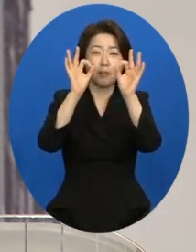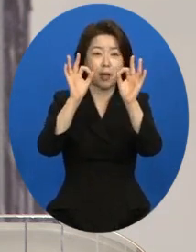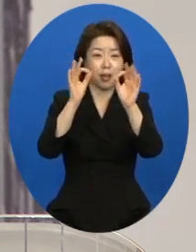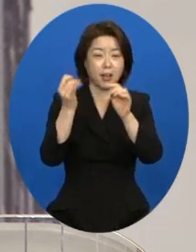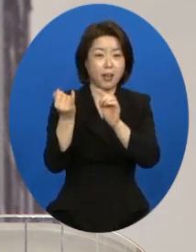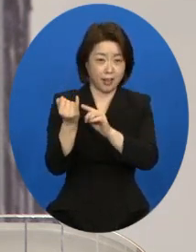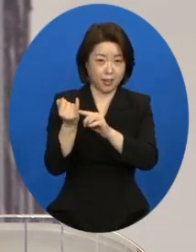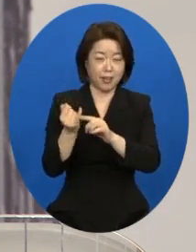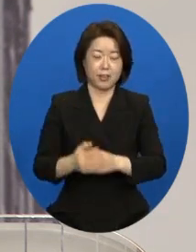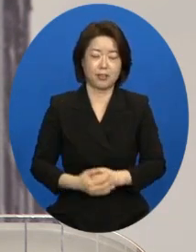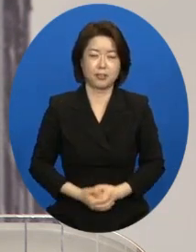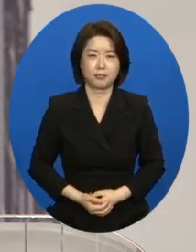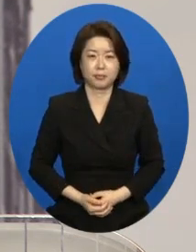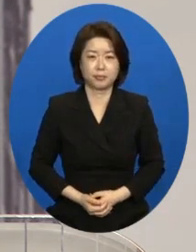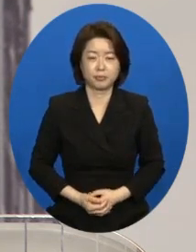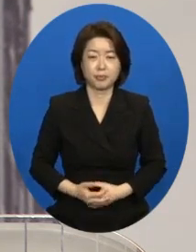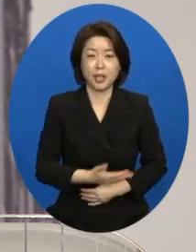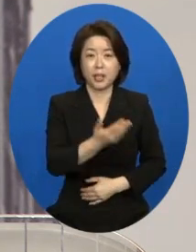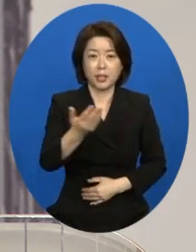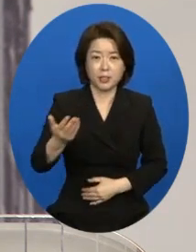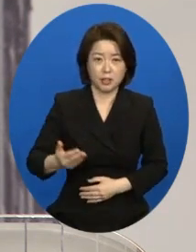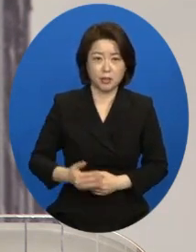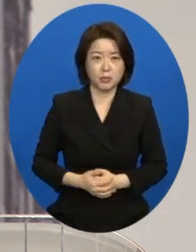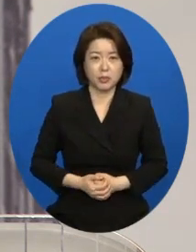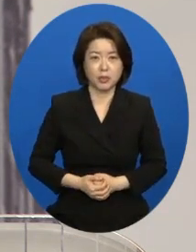보더랍니다. 여러분,